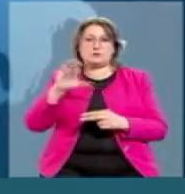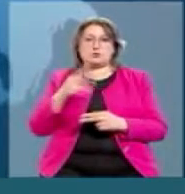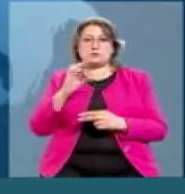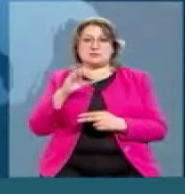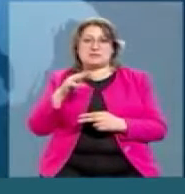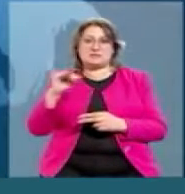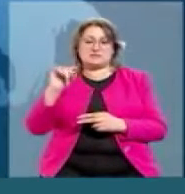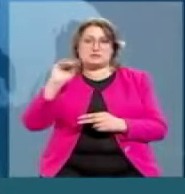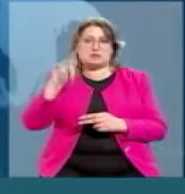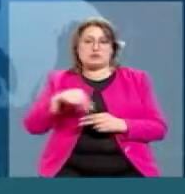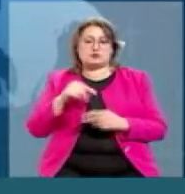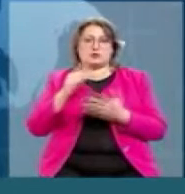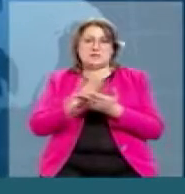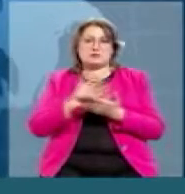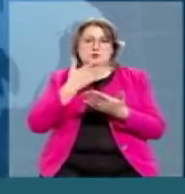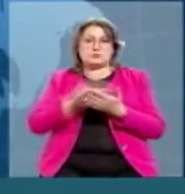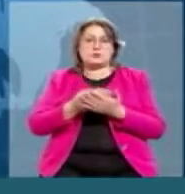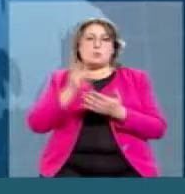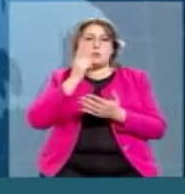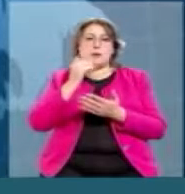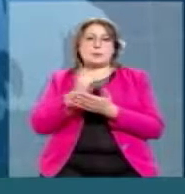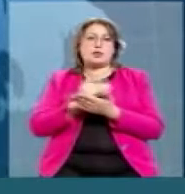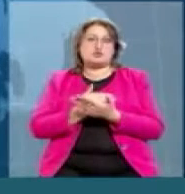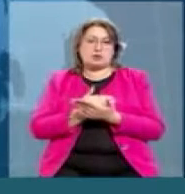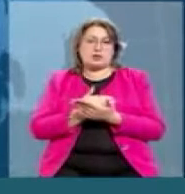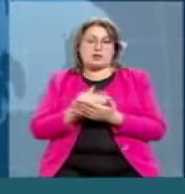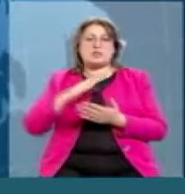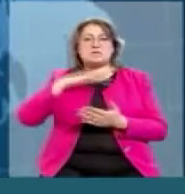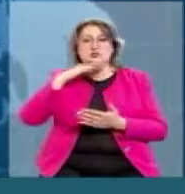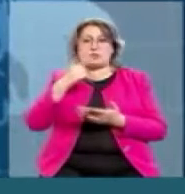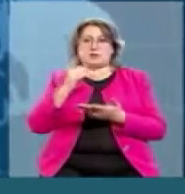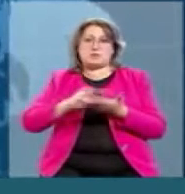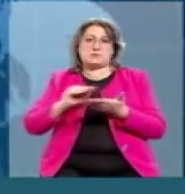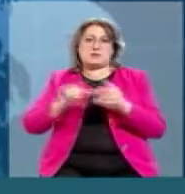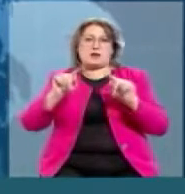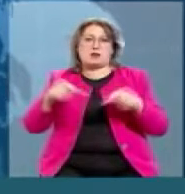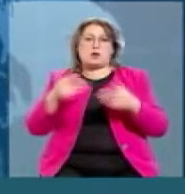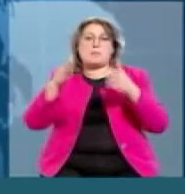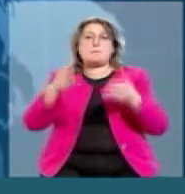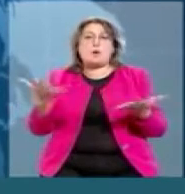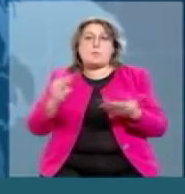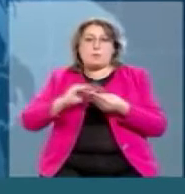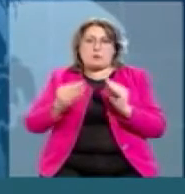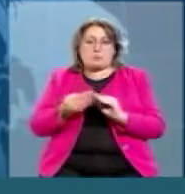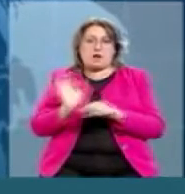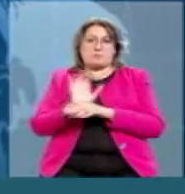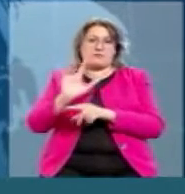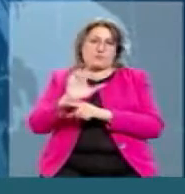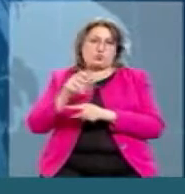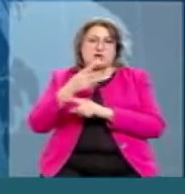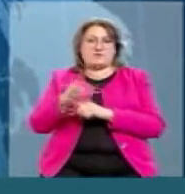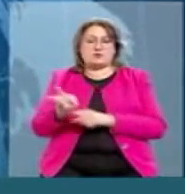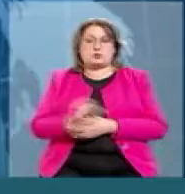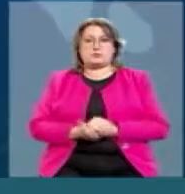социальных сетях, а также разработке на собственное мобильное приложение. Достаточно написать краткое описание проблемы и отправить фото или